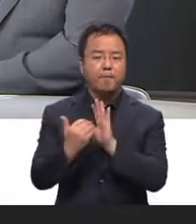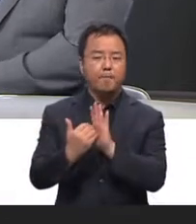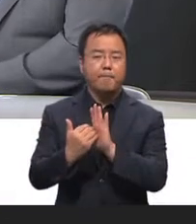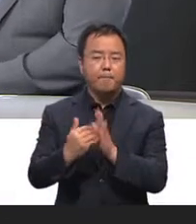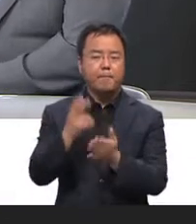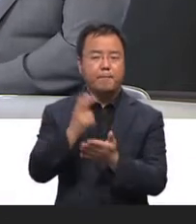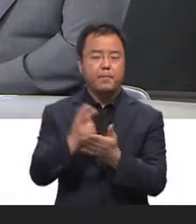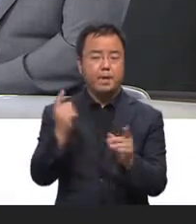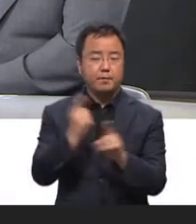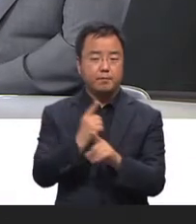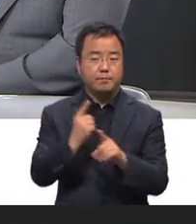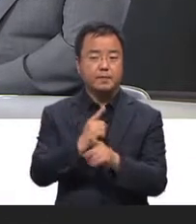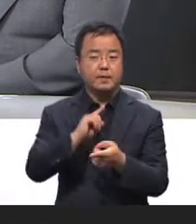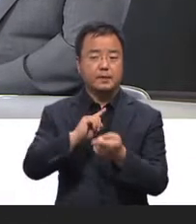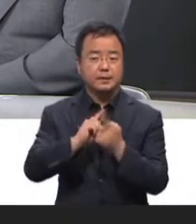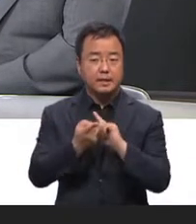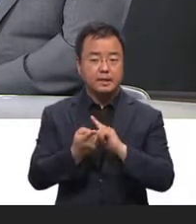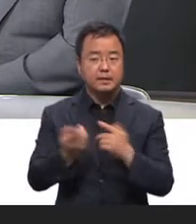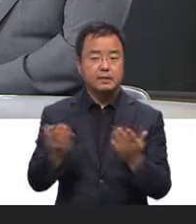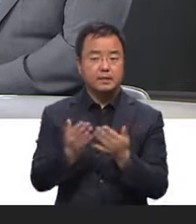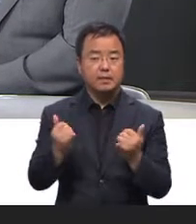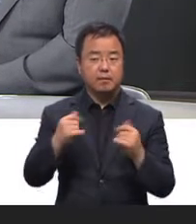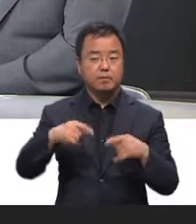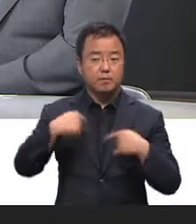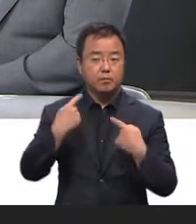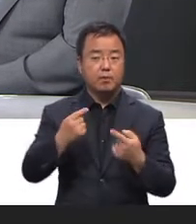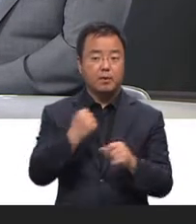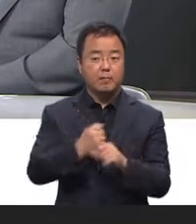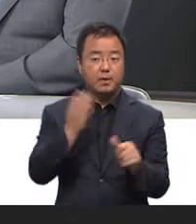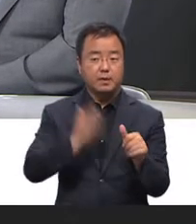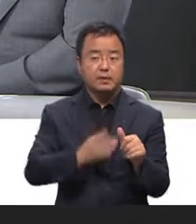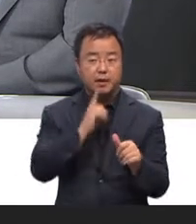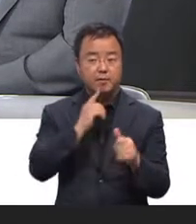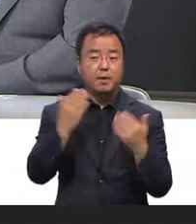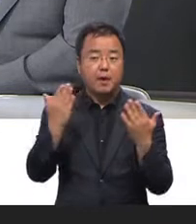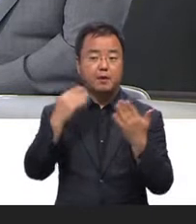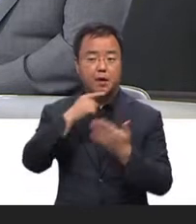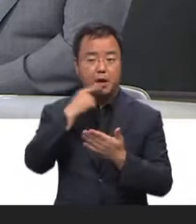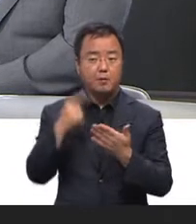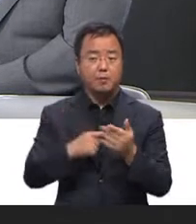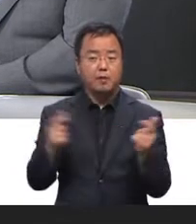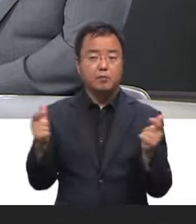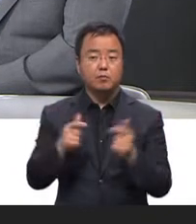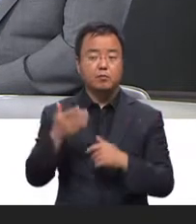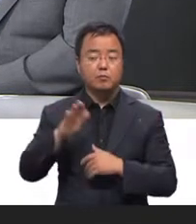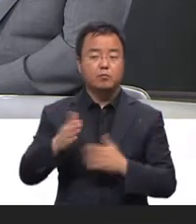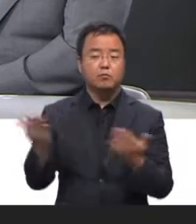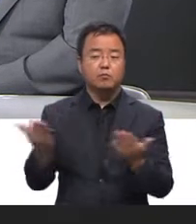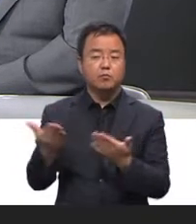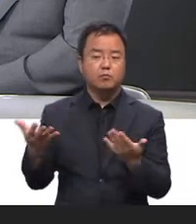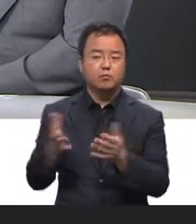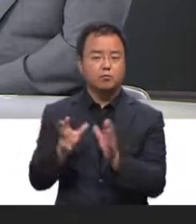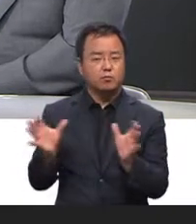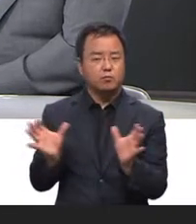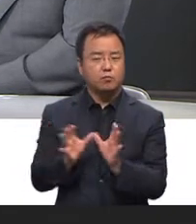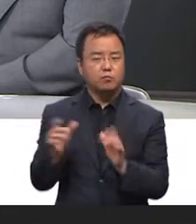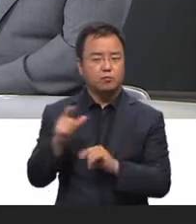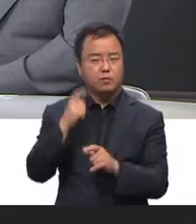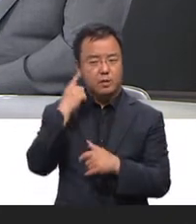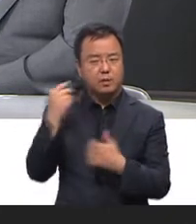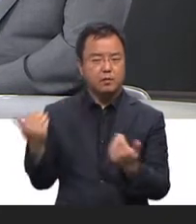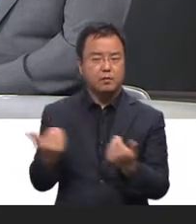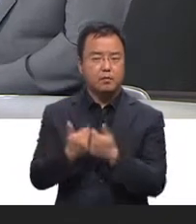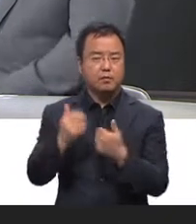개성 해서 대체인력을 투입한 자 라고 하셨는데 학교에 피해는 최소화 되겠지만 노동계의 반 빡이